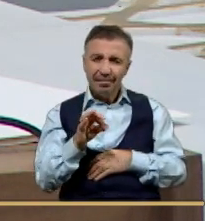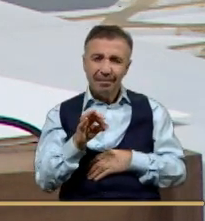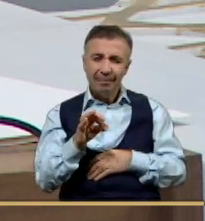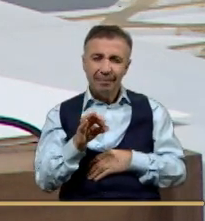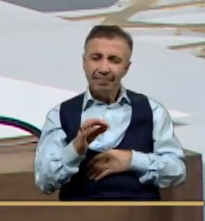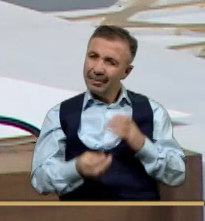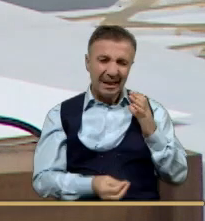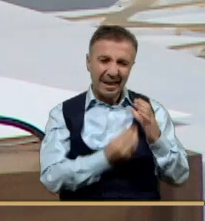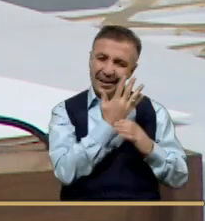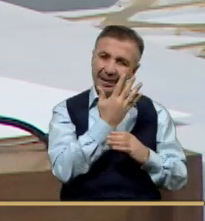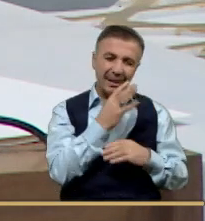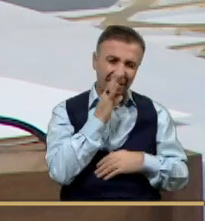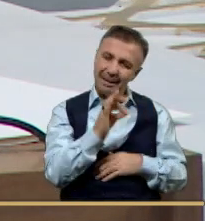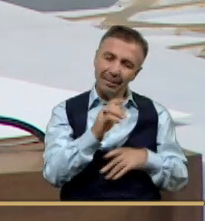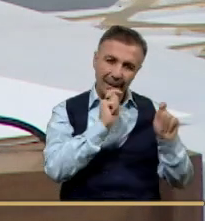ya.